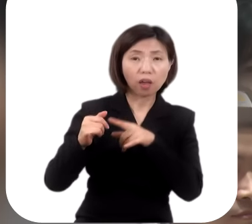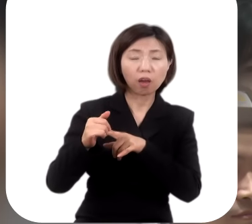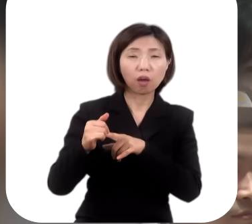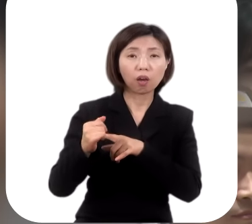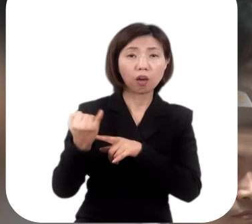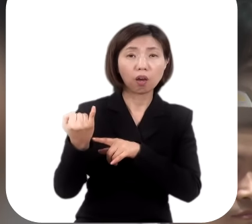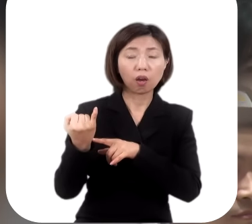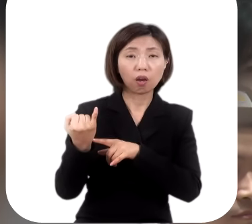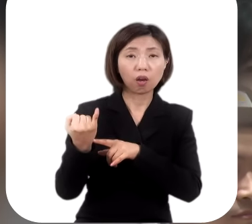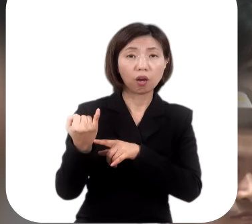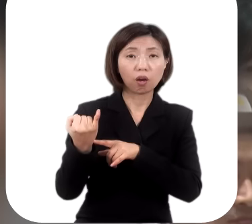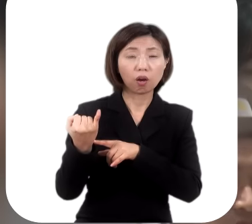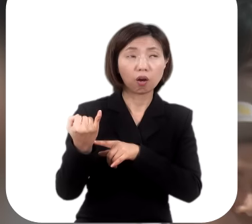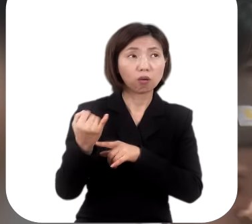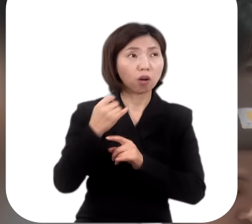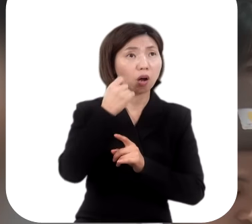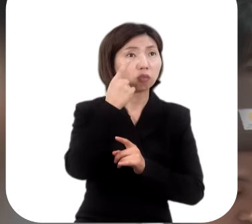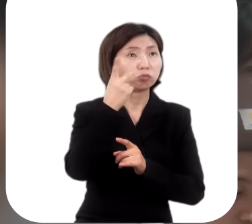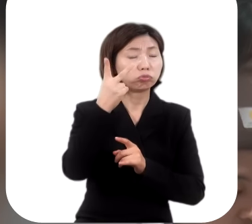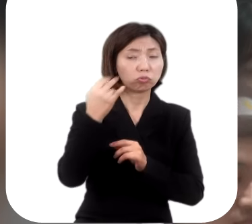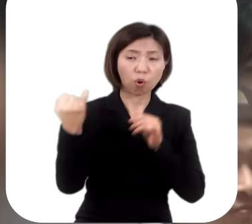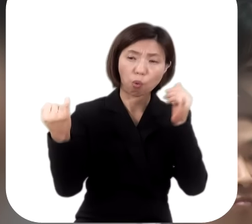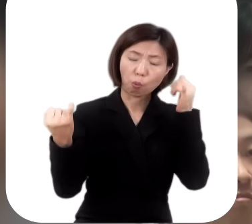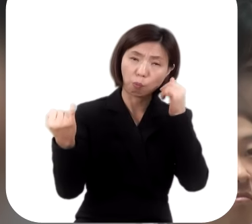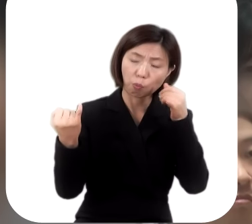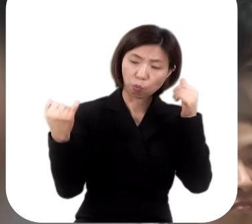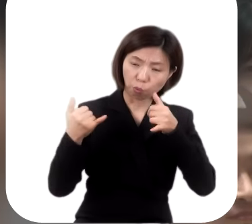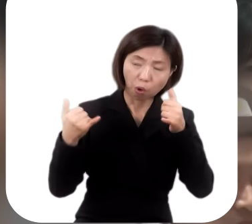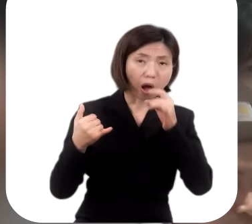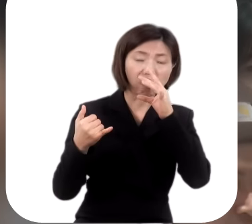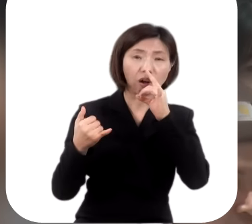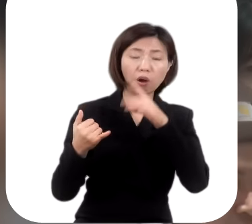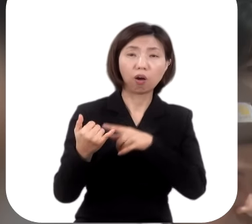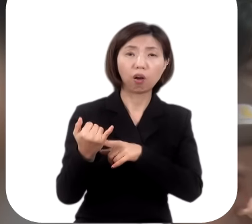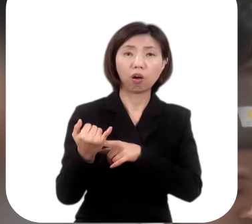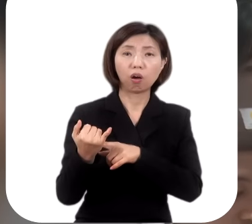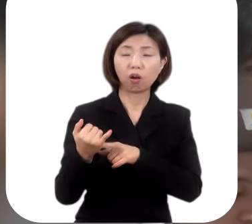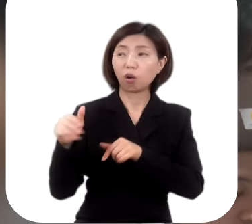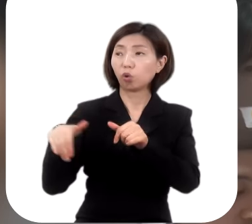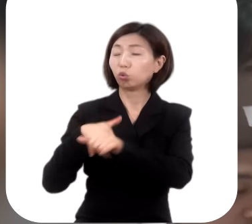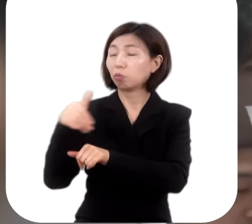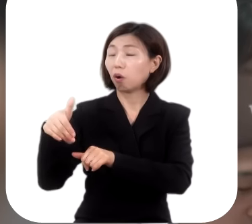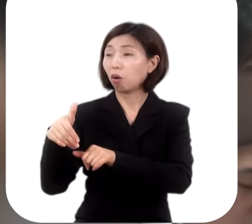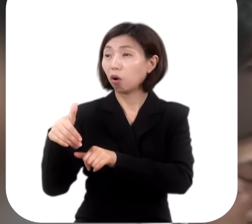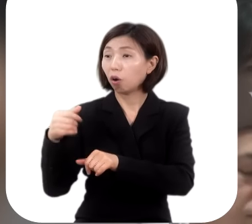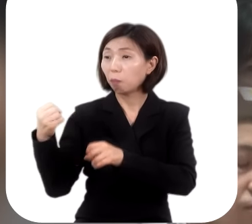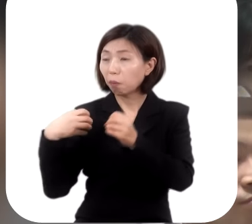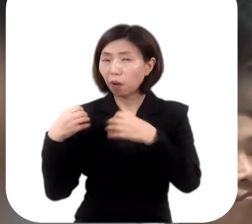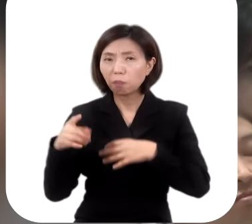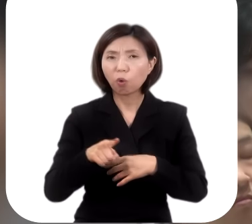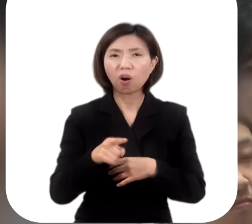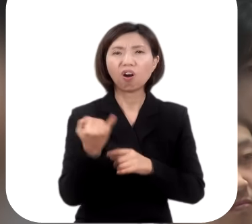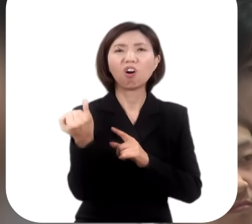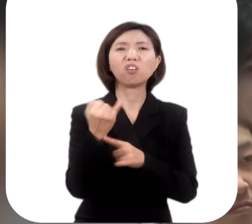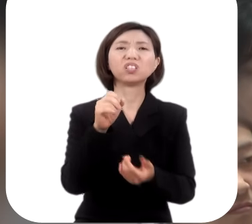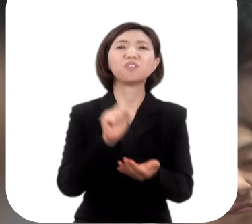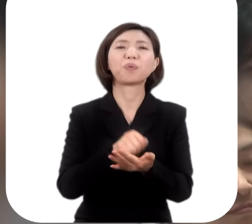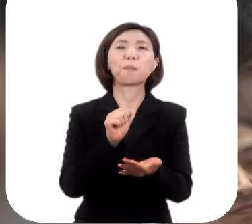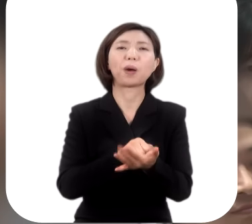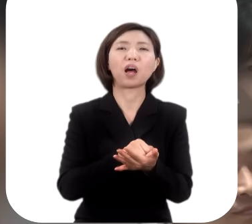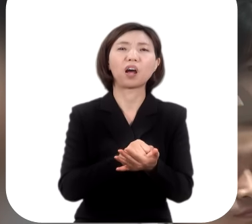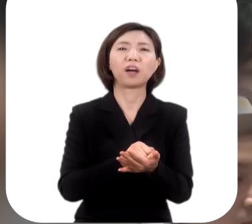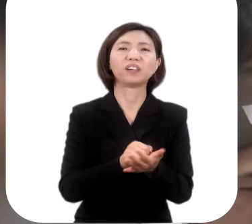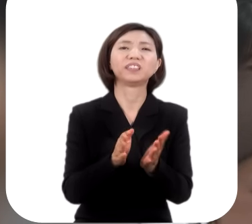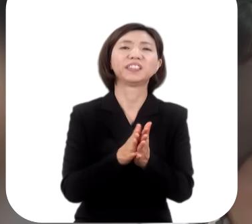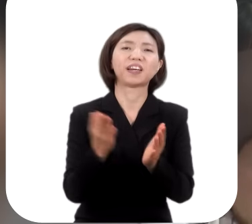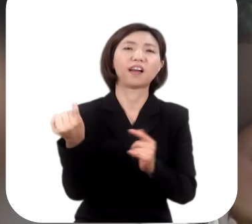끊기고 하더니, 아예 그냥 한동안 연락이 끊긴 거예요, 이제. 그리고 또 주위 분들한테 이제 소식을 들으니까 언니가 이제